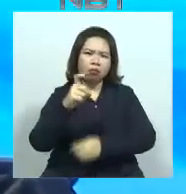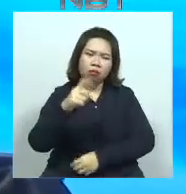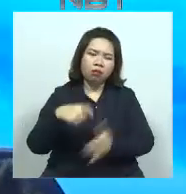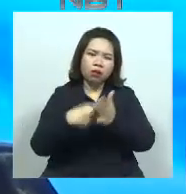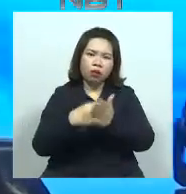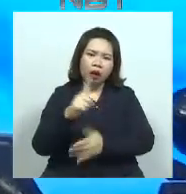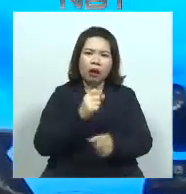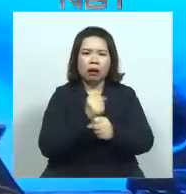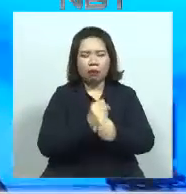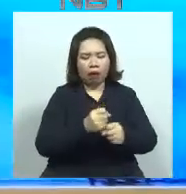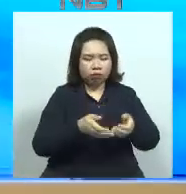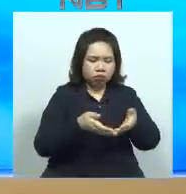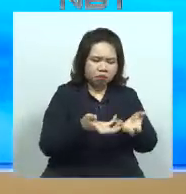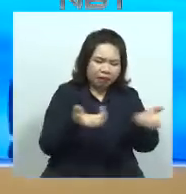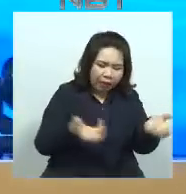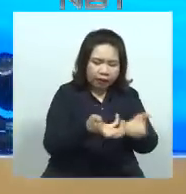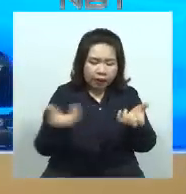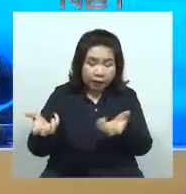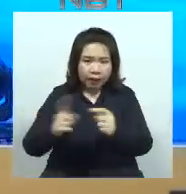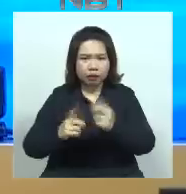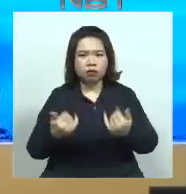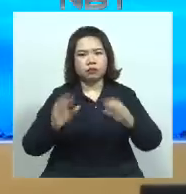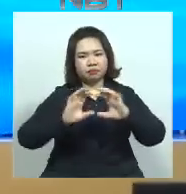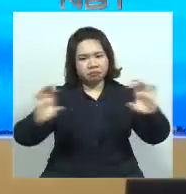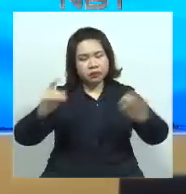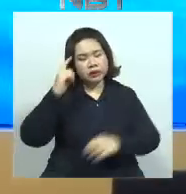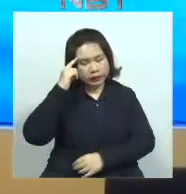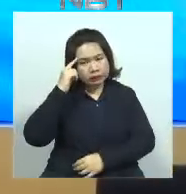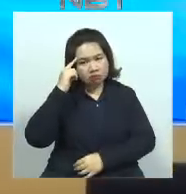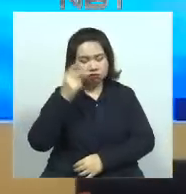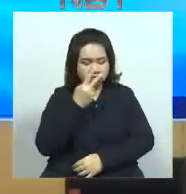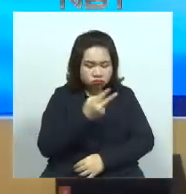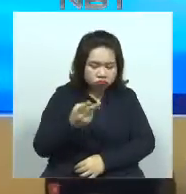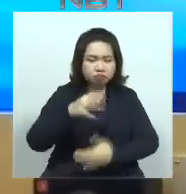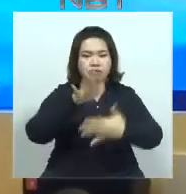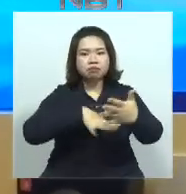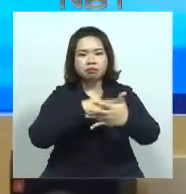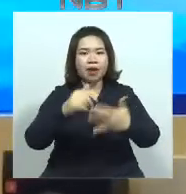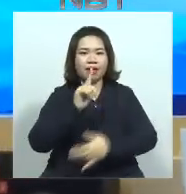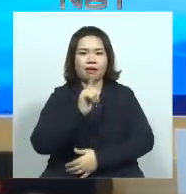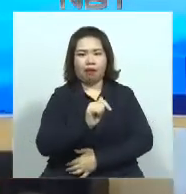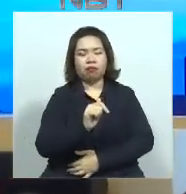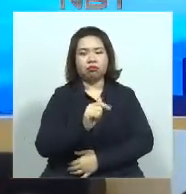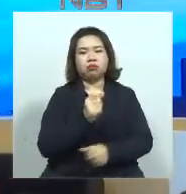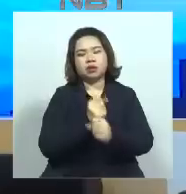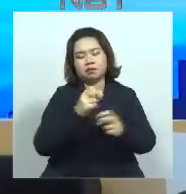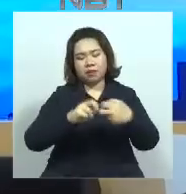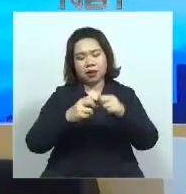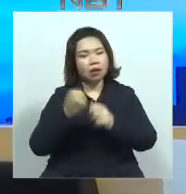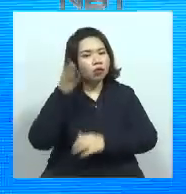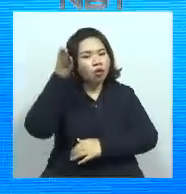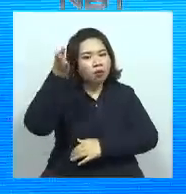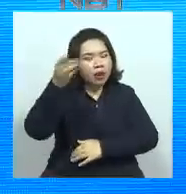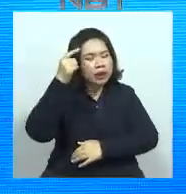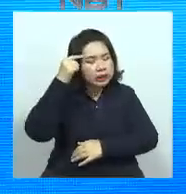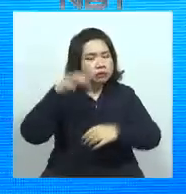ทำงานแยกส่วนรัฐบาลตระหนักถึงความสำคัญจึงมียุทธศาสตร์และปรับปรุงแผนแม่บทให้สอดคล้องรองรับปัญหาในอนาคตเพื่อ